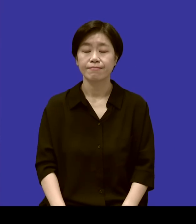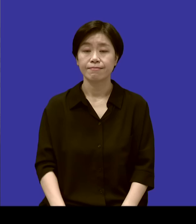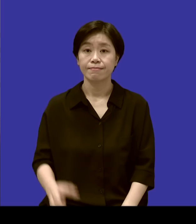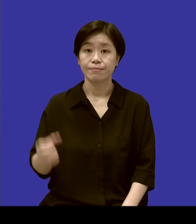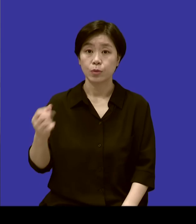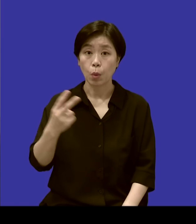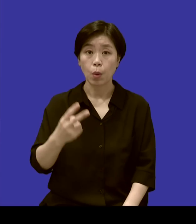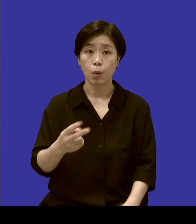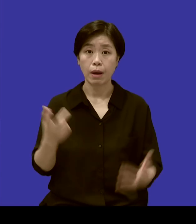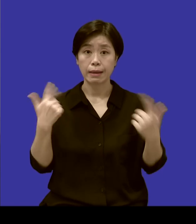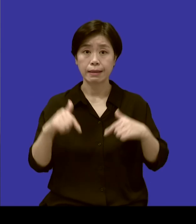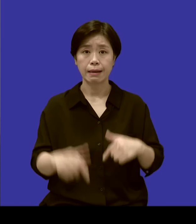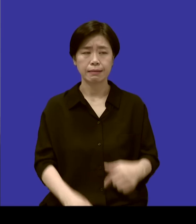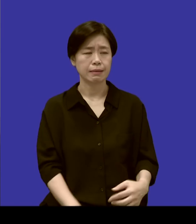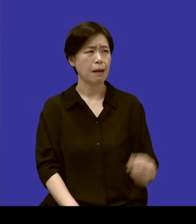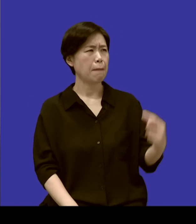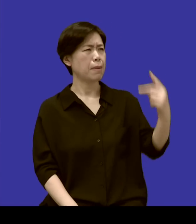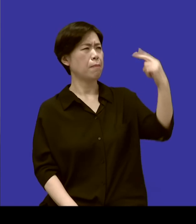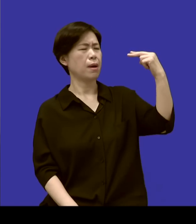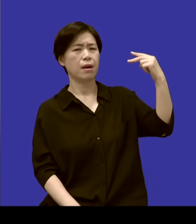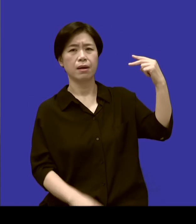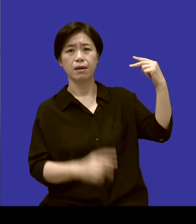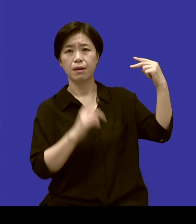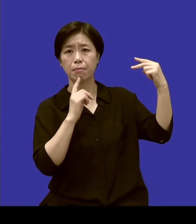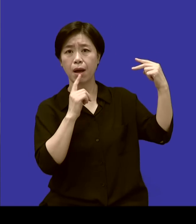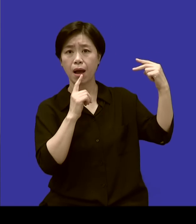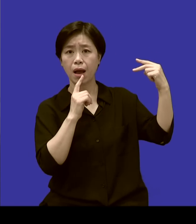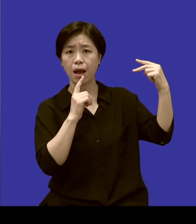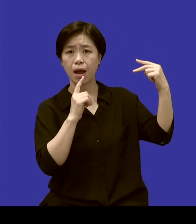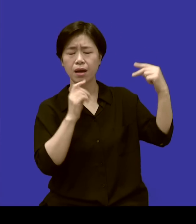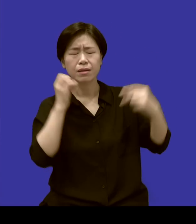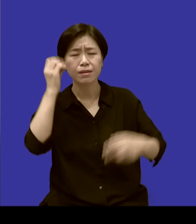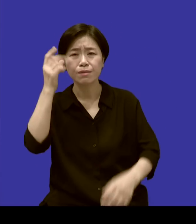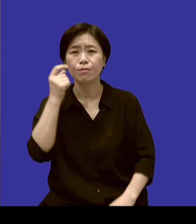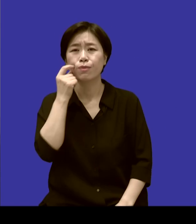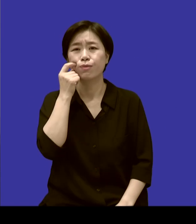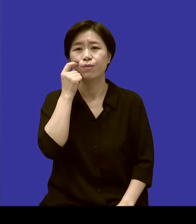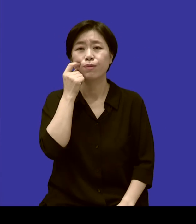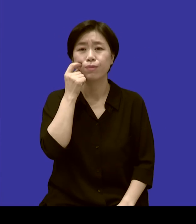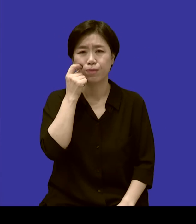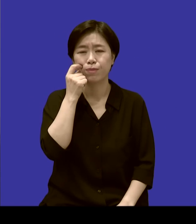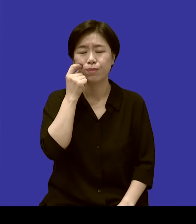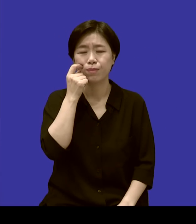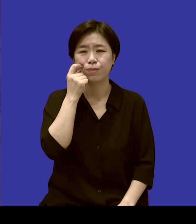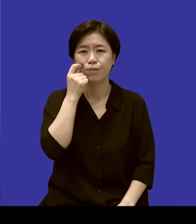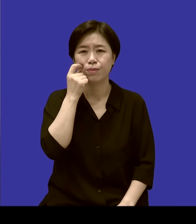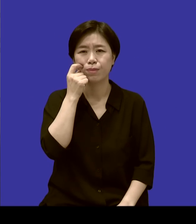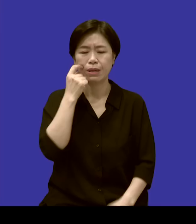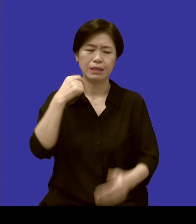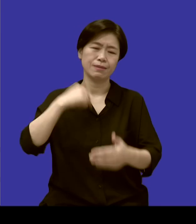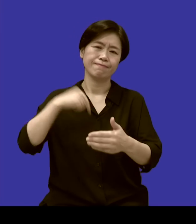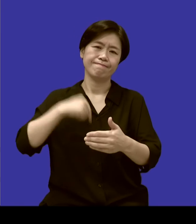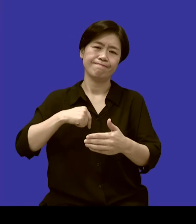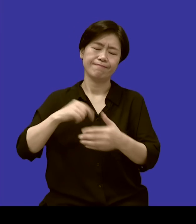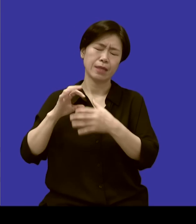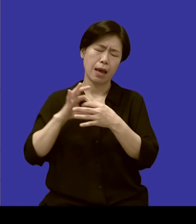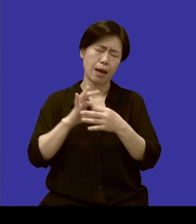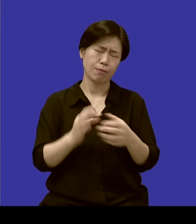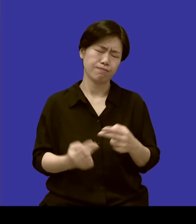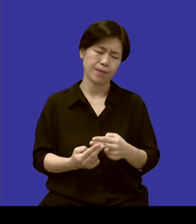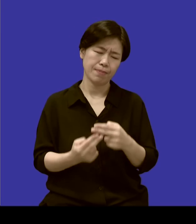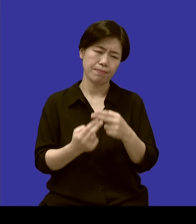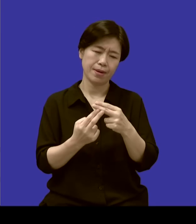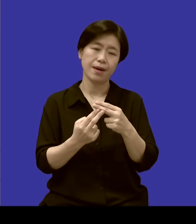너가 잘못이야 지적받는 그런 채워지지 않는 그 결핍이 저에게 많았어요. 그러니까요. 그런 것들이 또